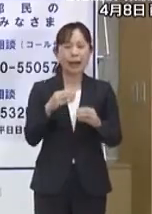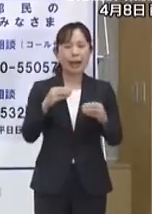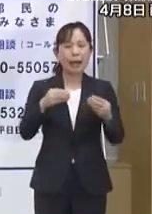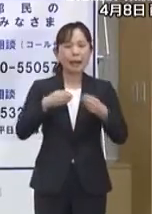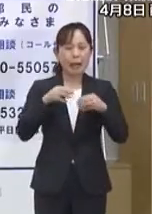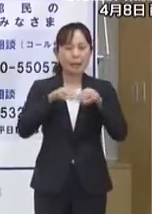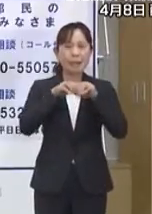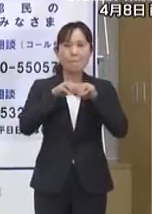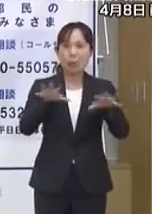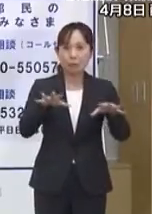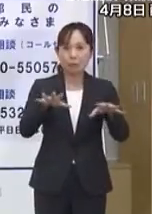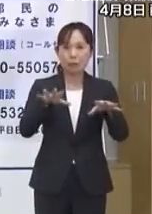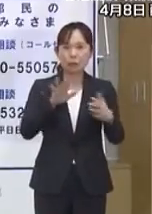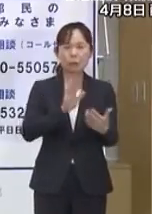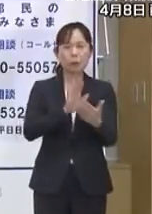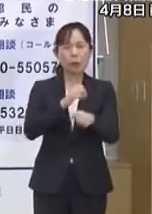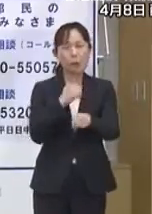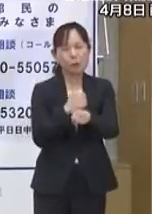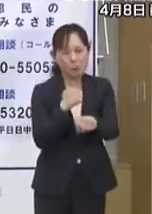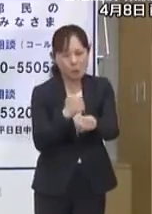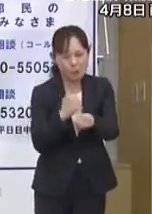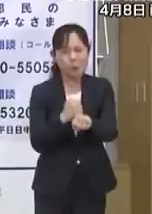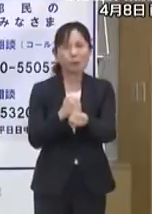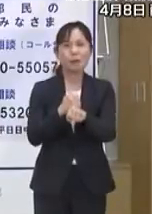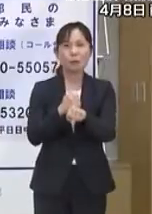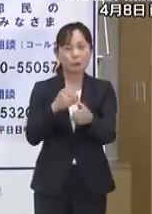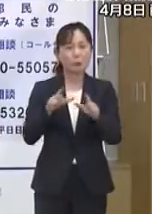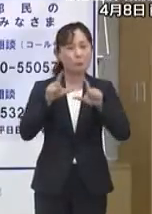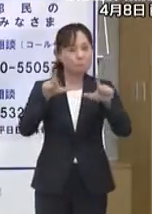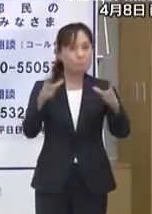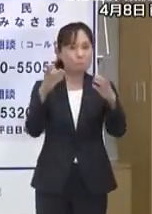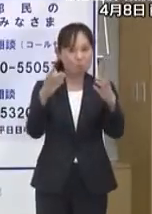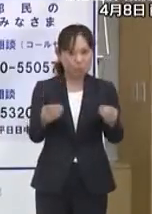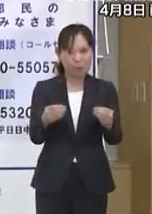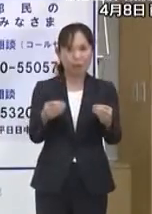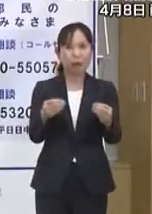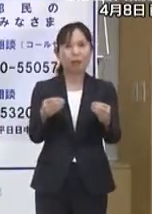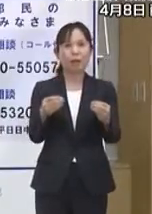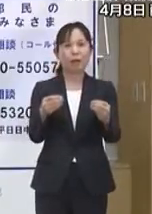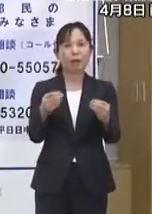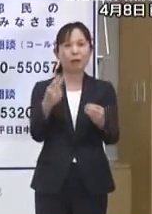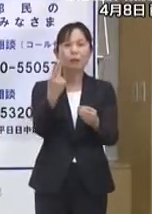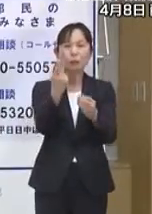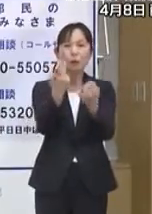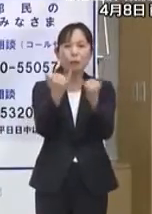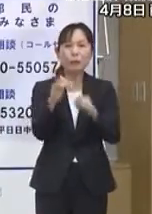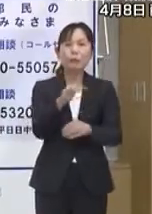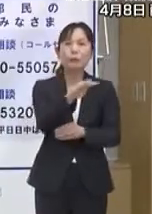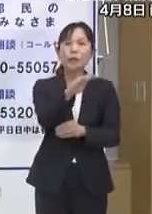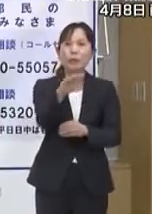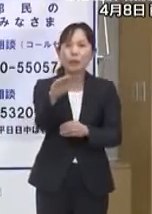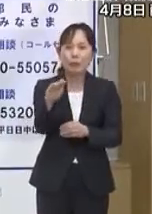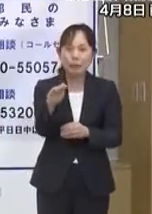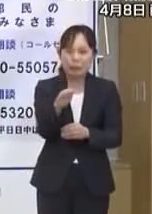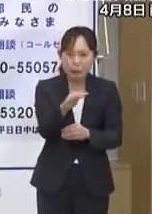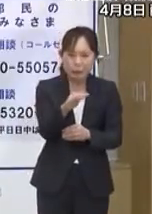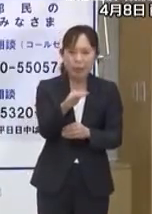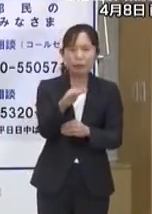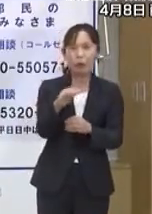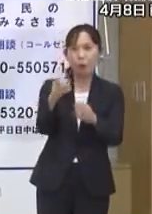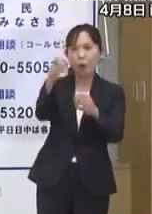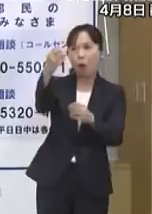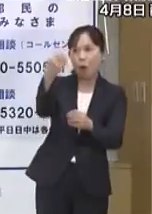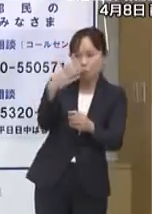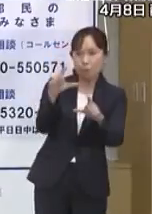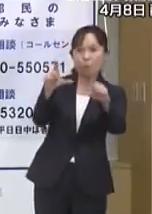爆発重大局面のメッセージを出させていたただいたわけですねで都民の皆さんにはその呼びかけに応えて